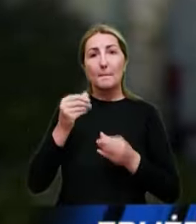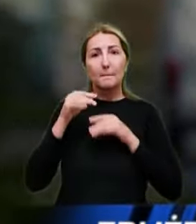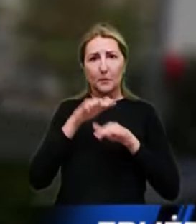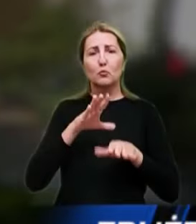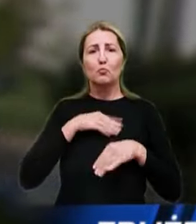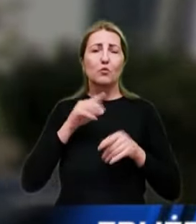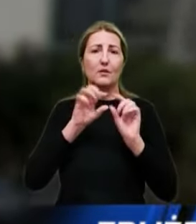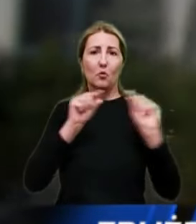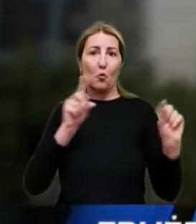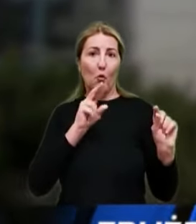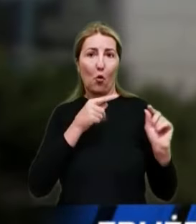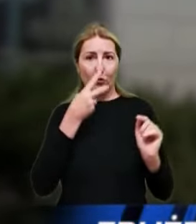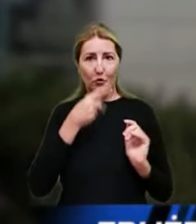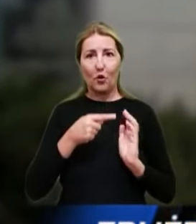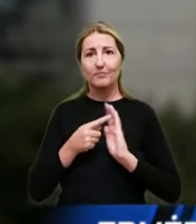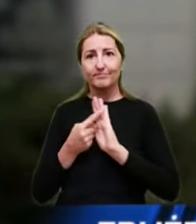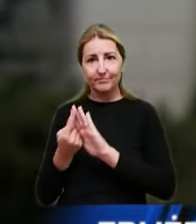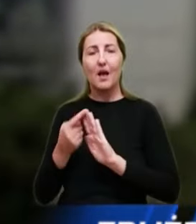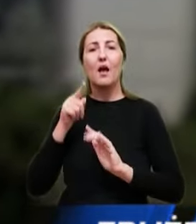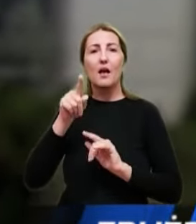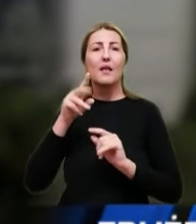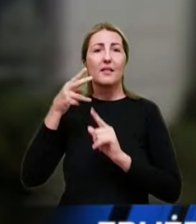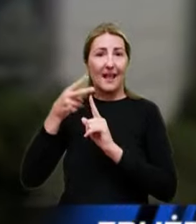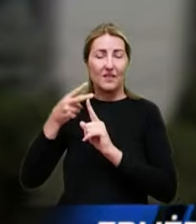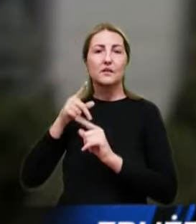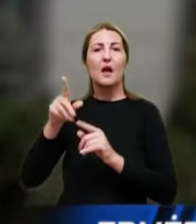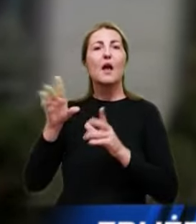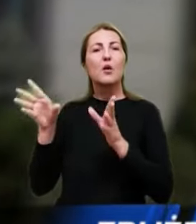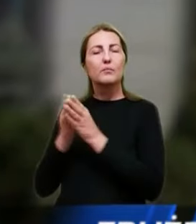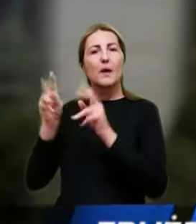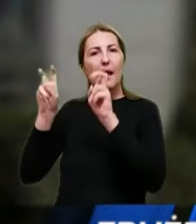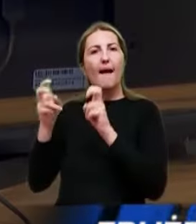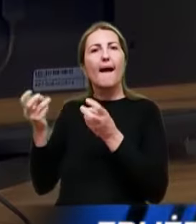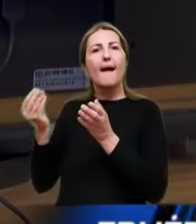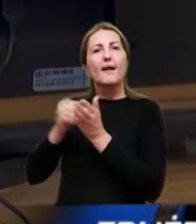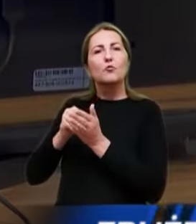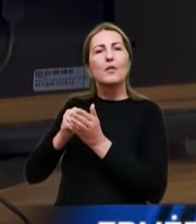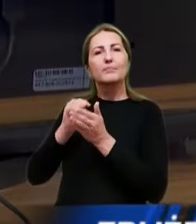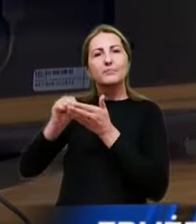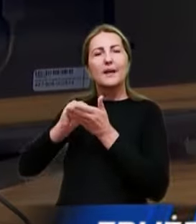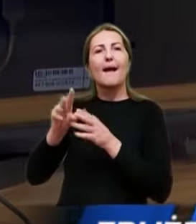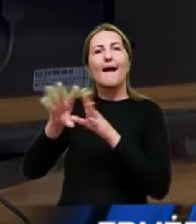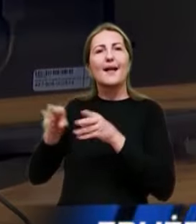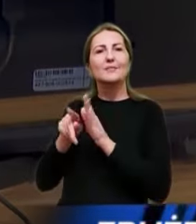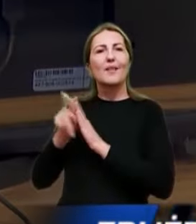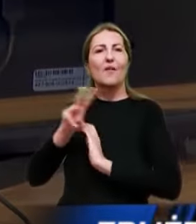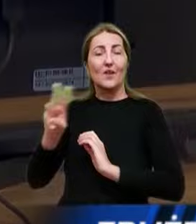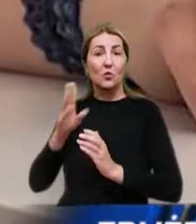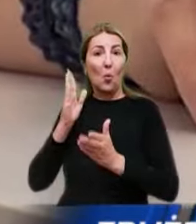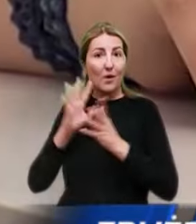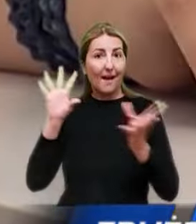z dopiskiem Razem dla Was. Wpłynęło już ponad 9,5 miliona złotych. W internecie pojawia się jednak także